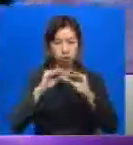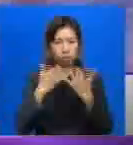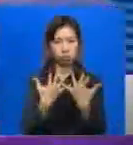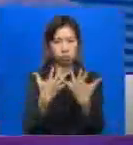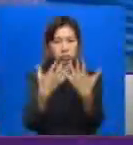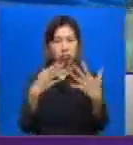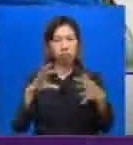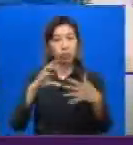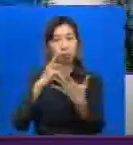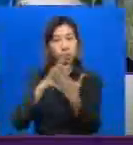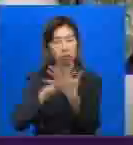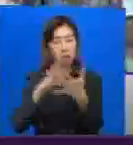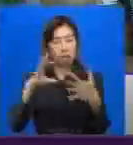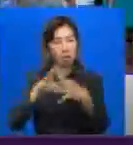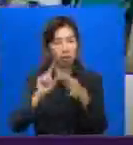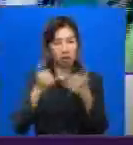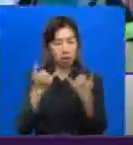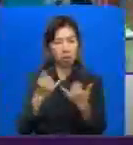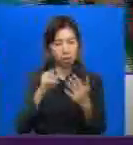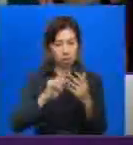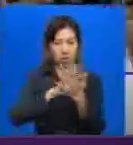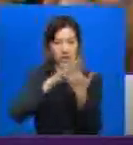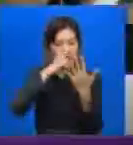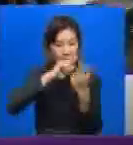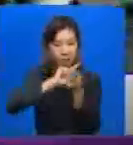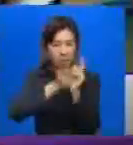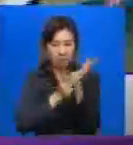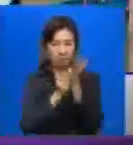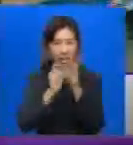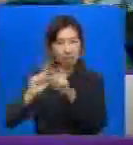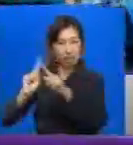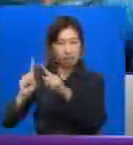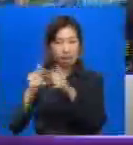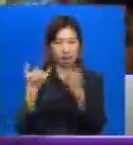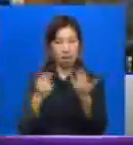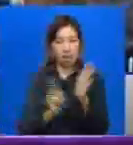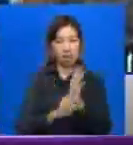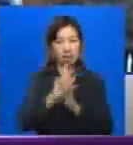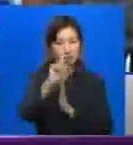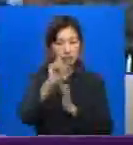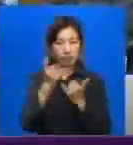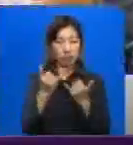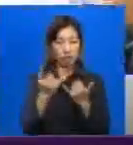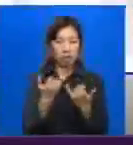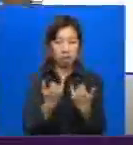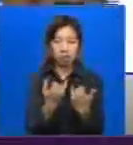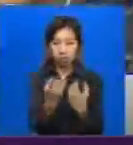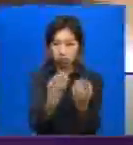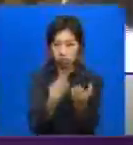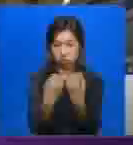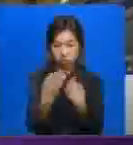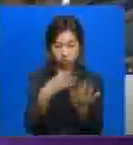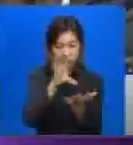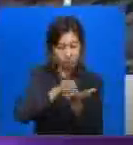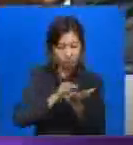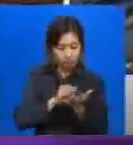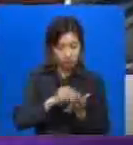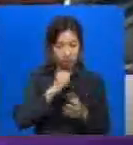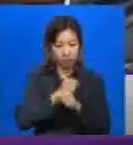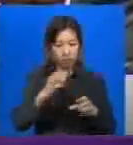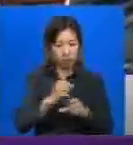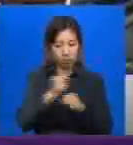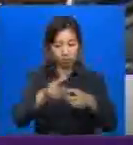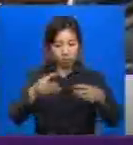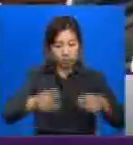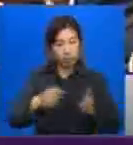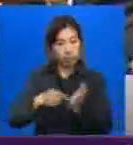ประเทศครั้งที่1โดยนายสุเทพกล่าวว่าการเสวนาเวทีปฏิรูปในครั้งนี้จะนำข้อมูลที่ได้ไปทำเป็นแบบพิมพ์เขียวเพื่อ